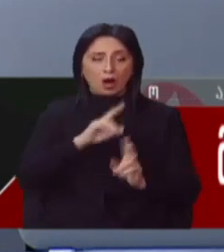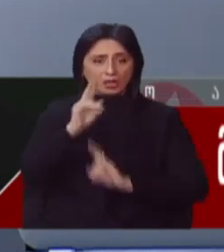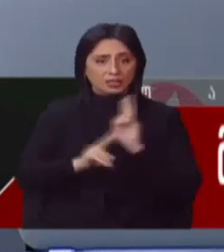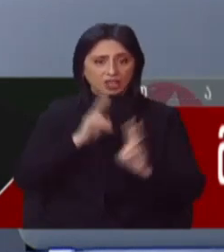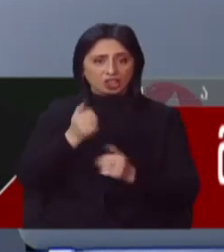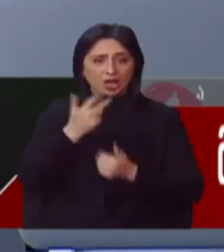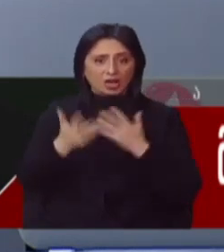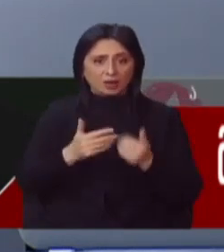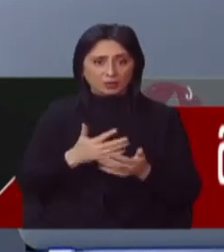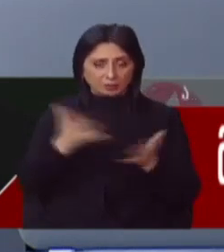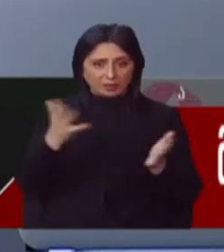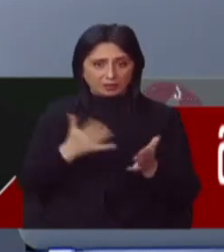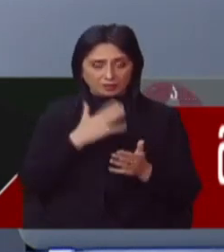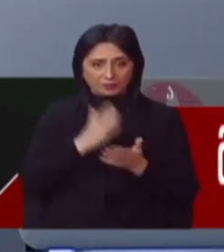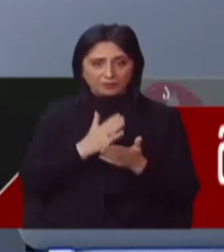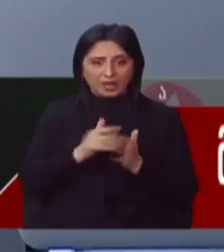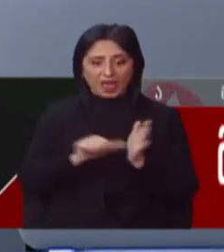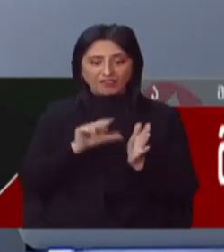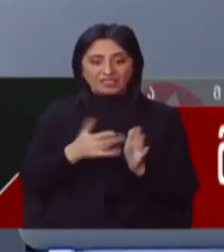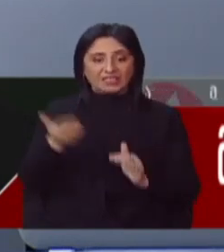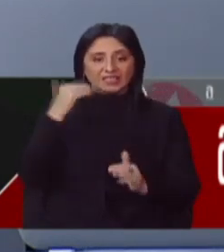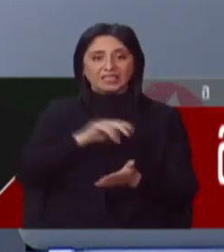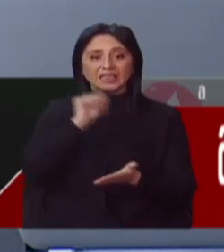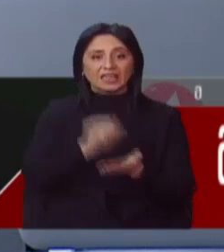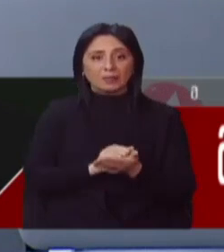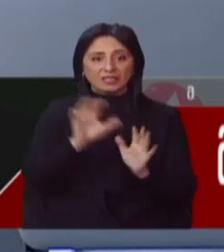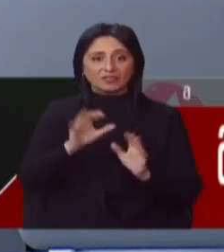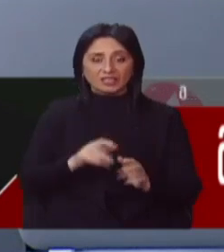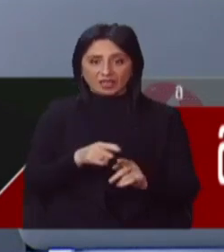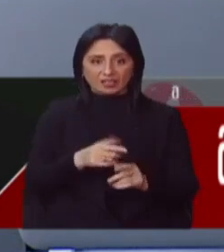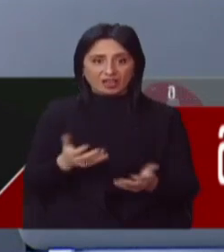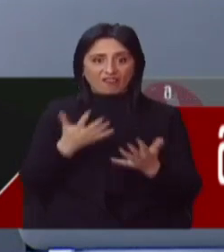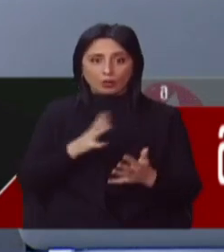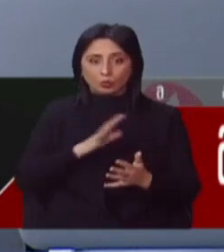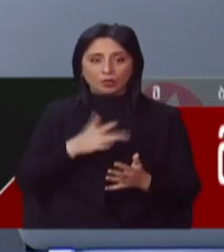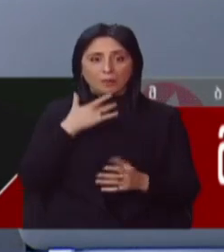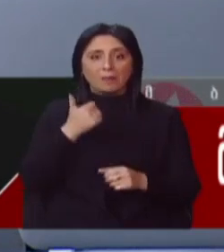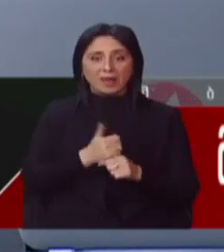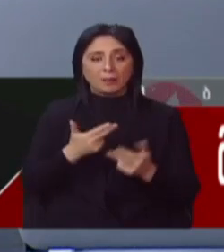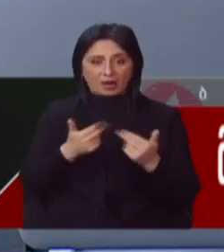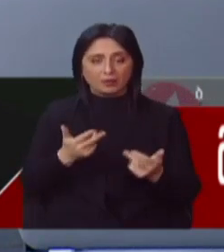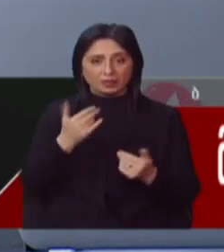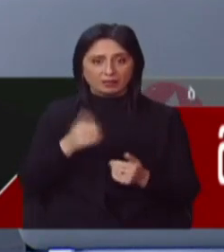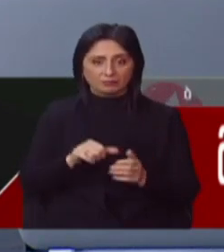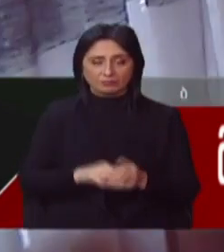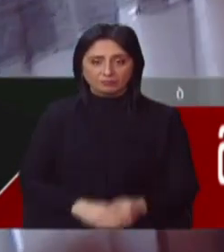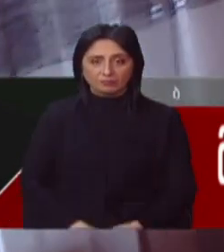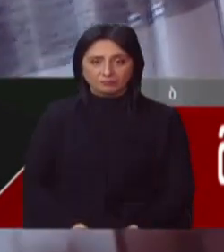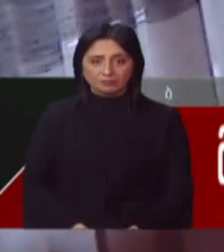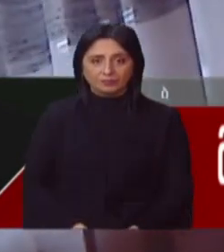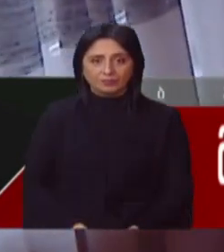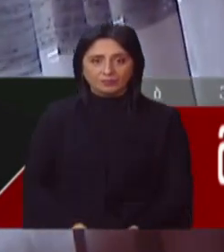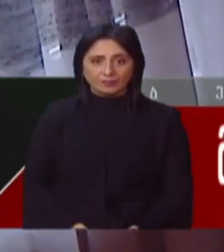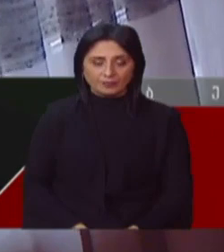საჩივრების რაოდენობამ პიკს მიაღწია. 6 წლის წინ დამტკიცებული კანონის ნაკლებ ეფექტურობა ქალაქის მერიამაც აღიარა.